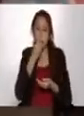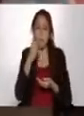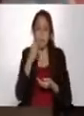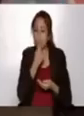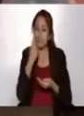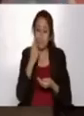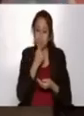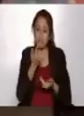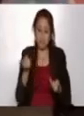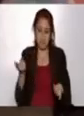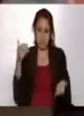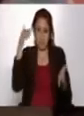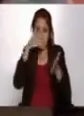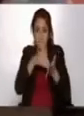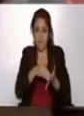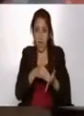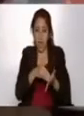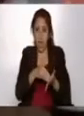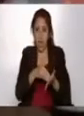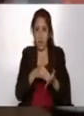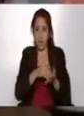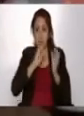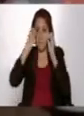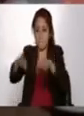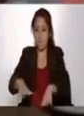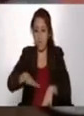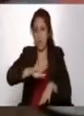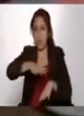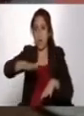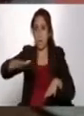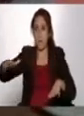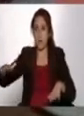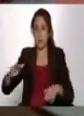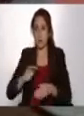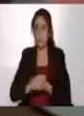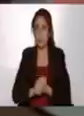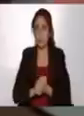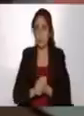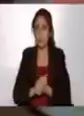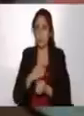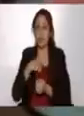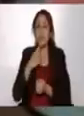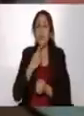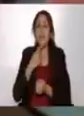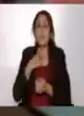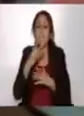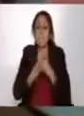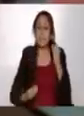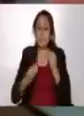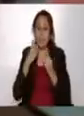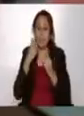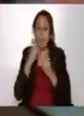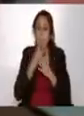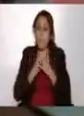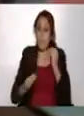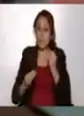له. فلما قال له أنا قلت للظابط بيطبطب عليا، قال لي يا حاج هنجيب لك بنتك. قلت له بالله عليك أنا عايزة بنتي عشان خاطر والنبي أنا عايزة